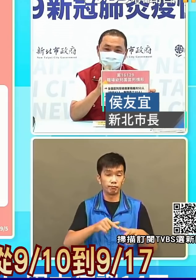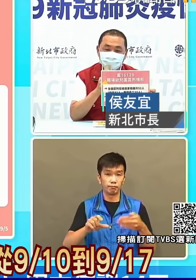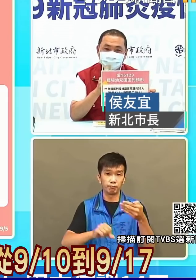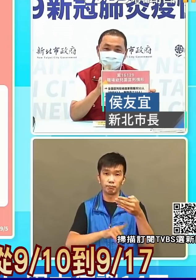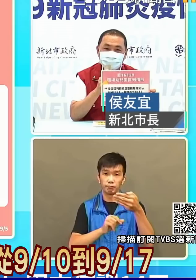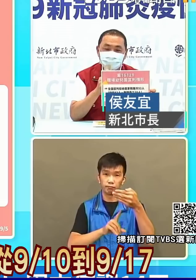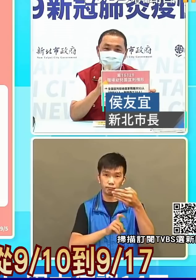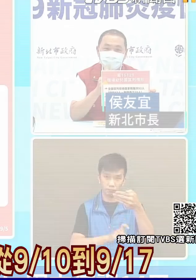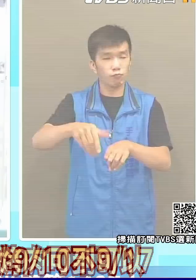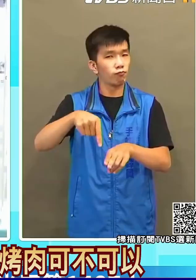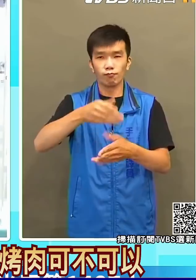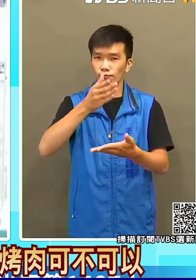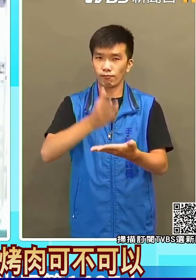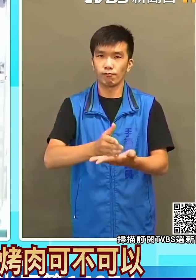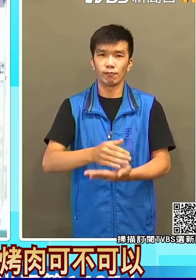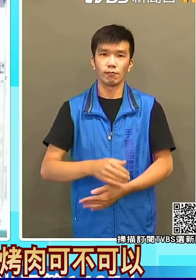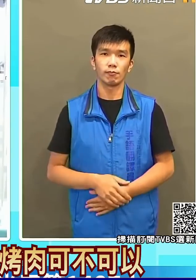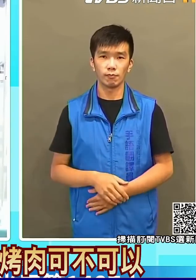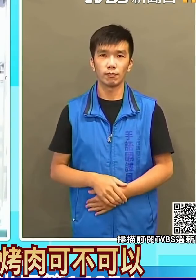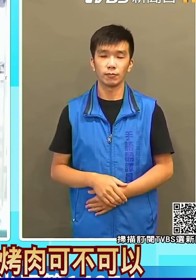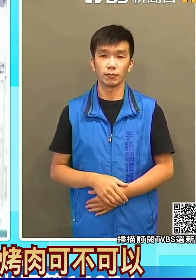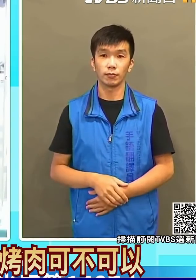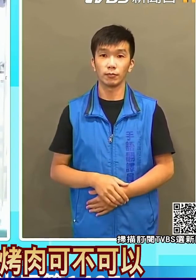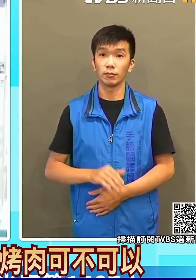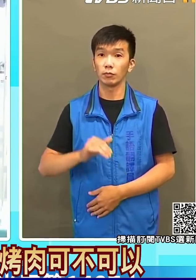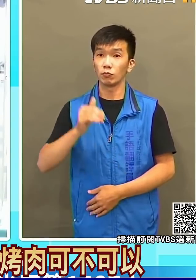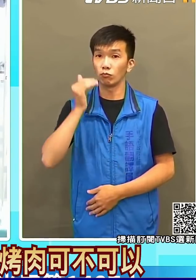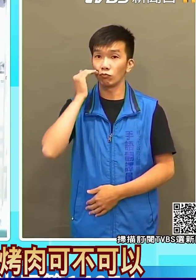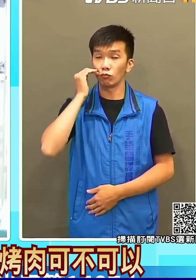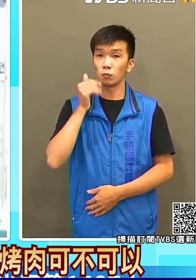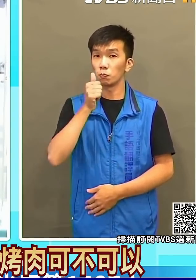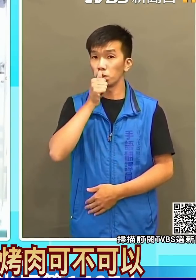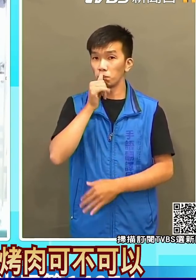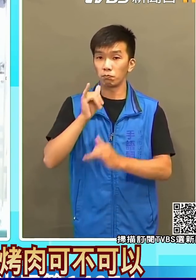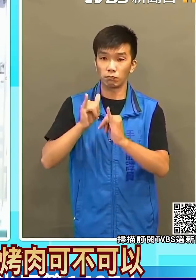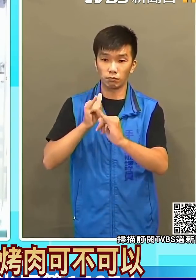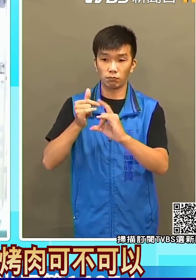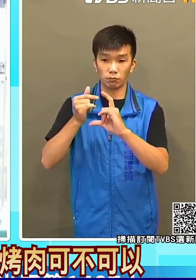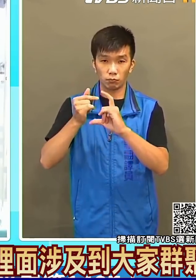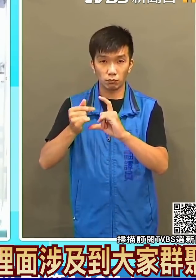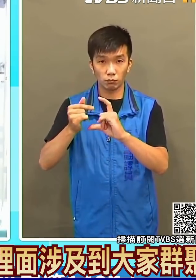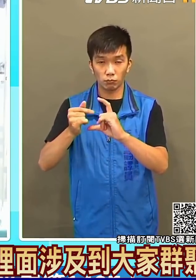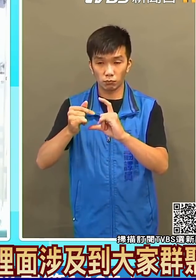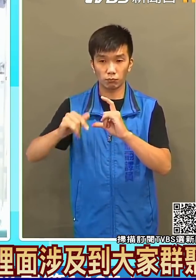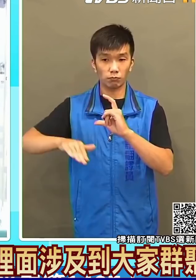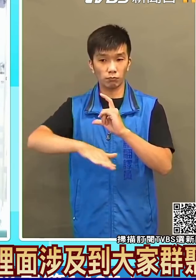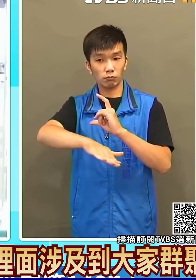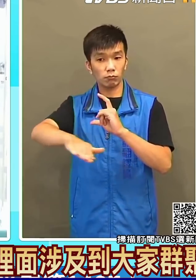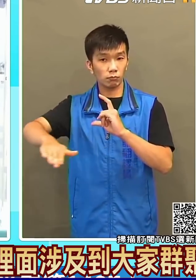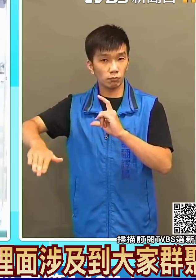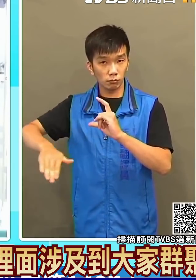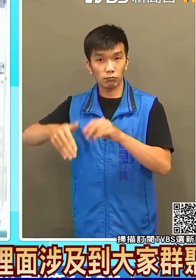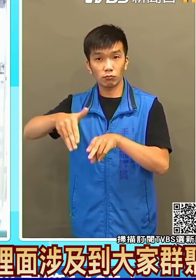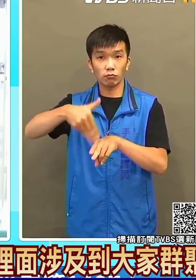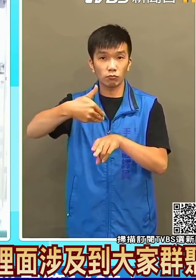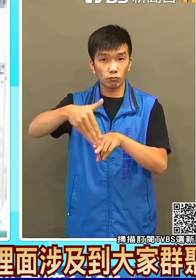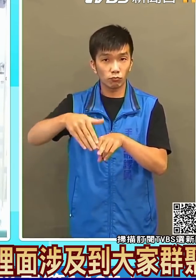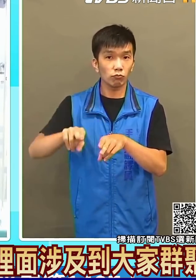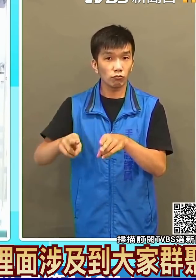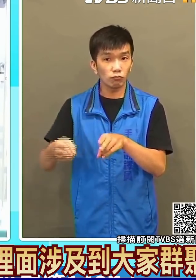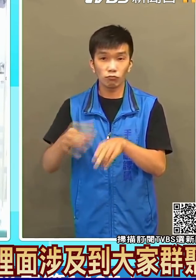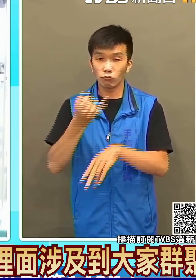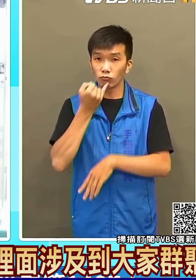到9月17号。我们社区中庭烤肉可不可以？我们不支